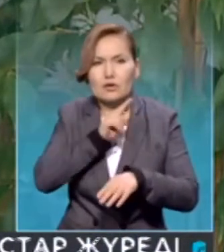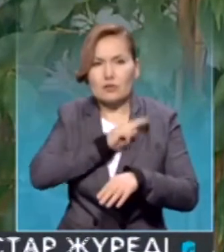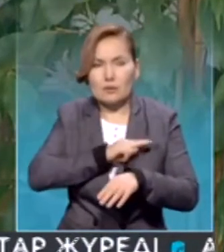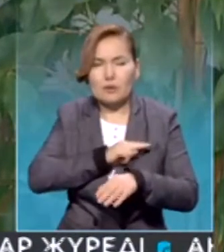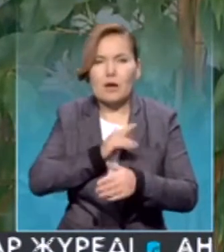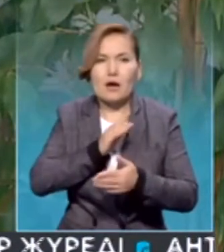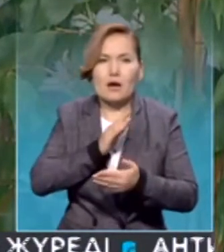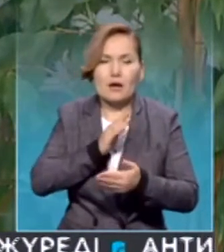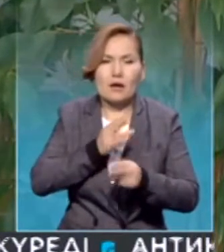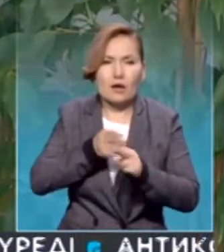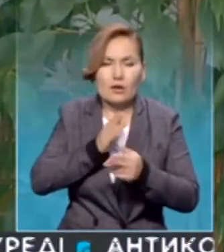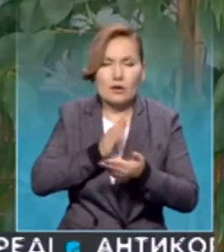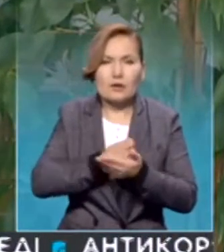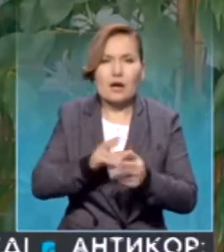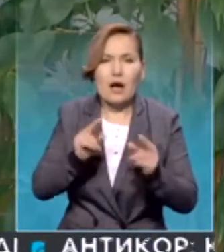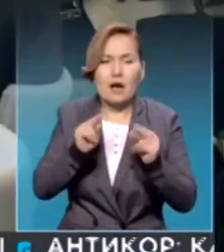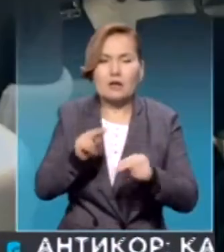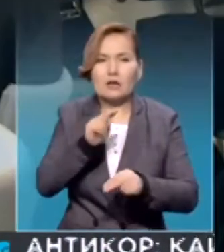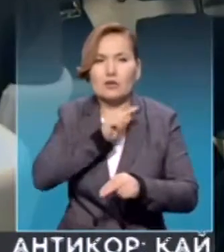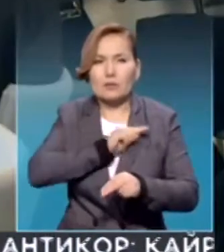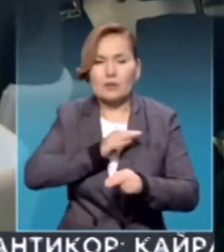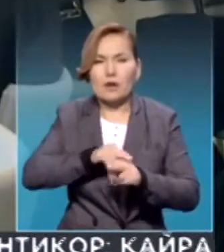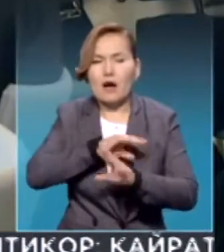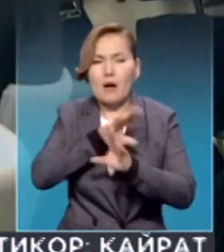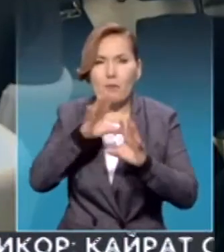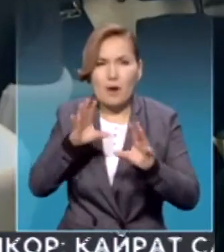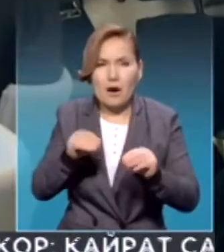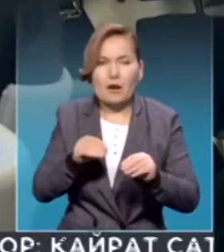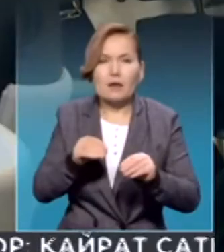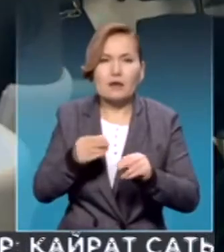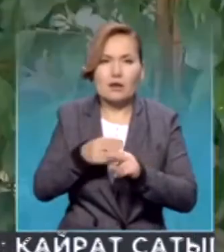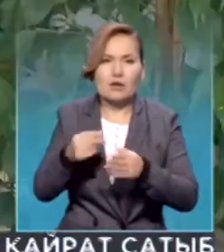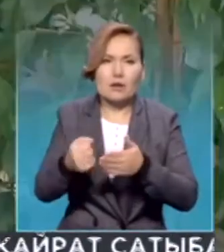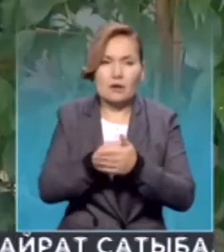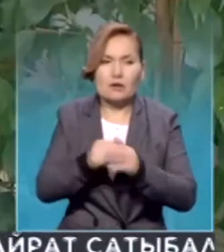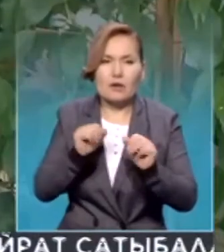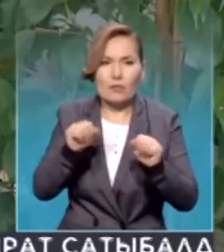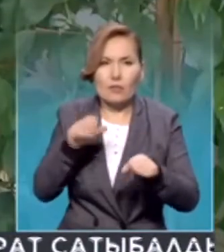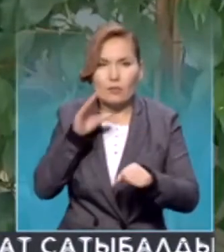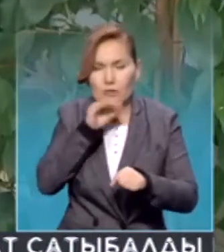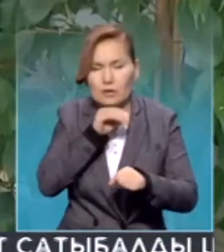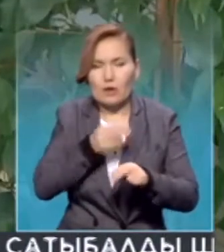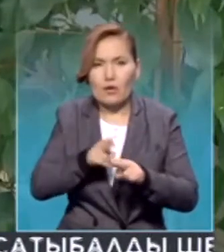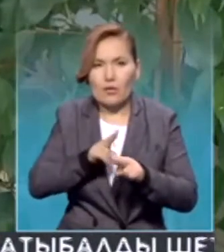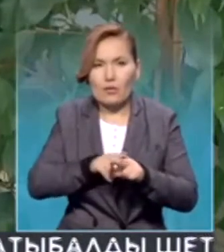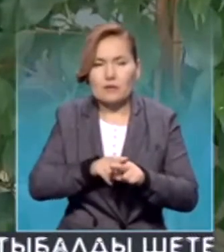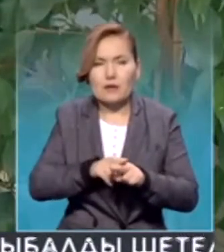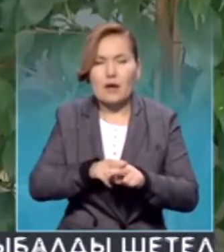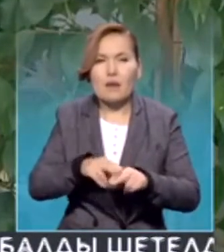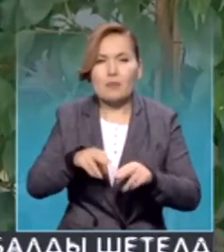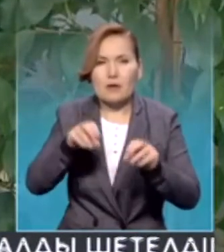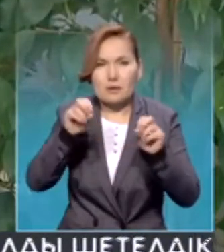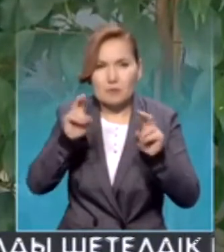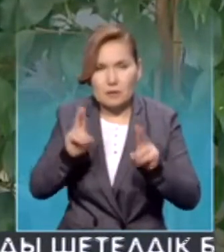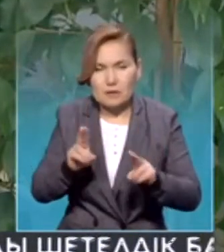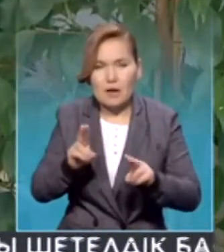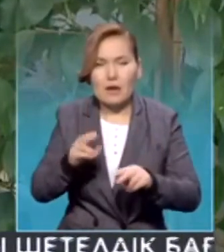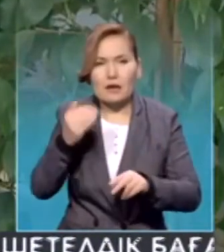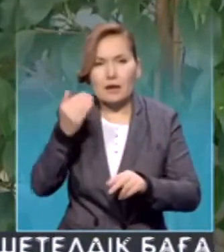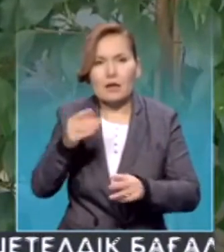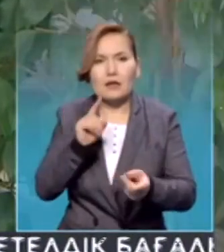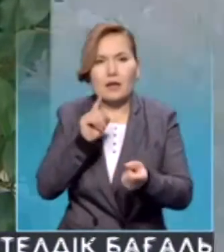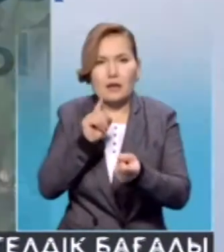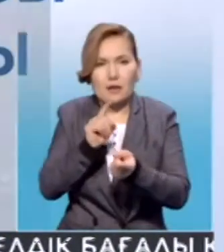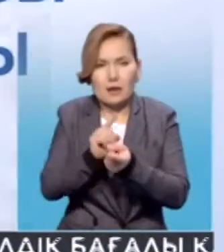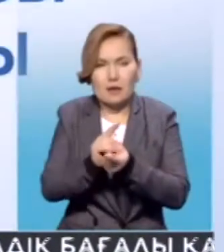таза, адал жасаса, барлық есіктер ашық деп ойлаймын. Көруге келдім сол кісіні, сол кісімен